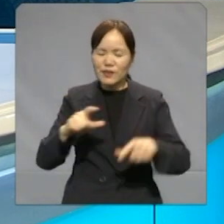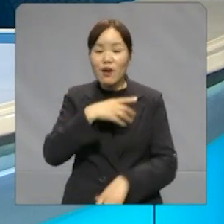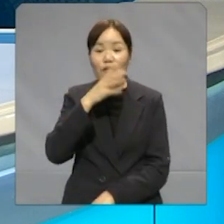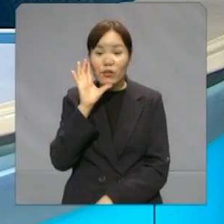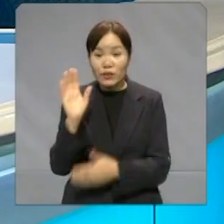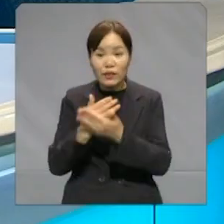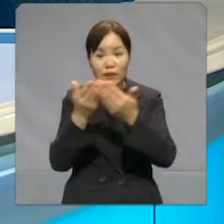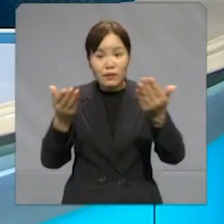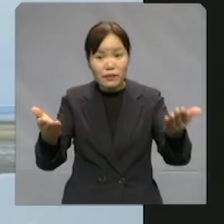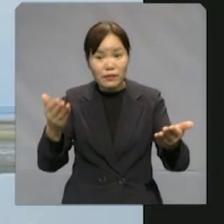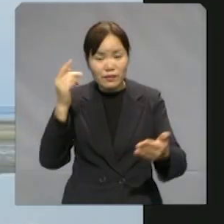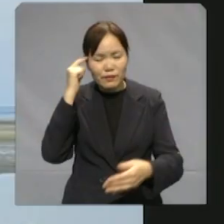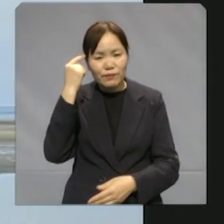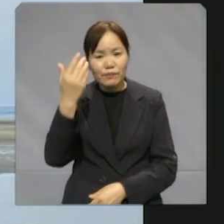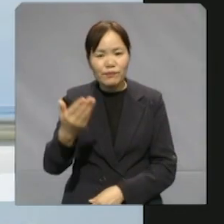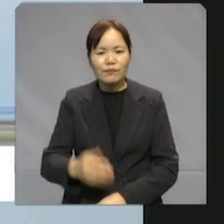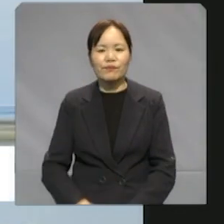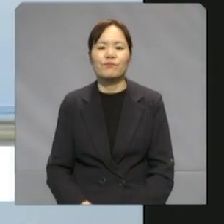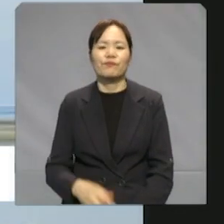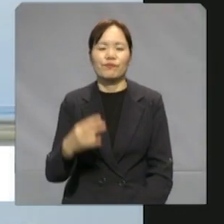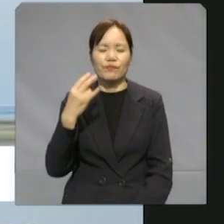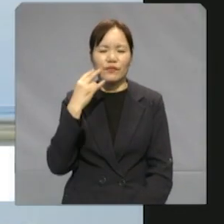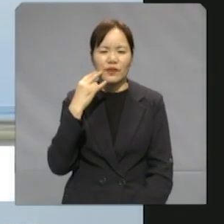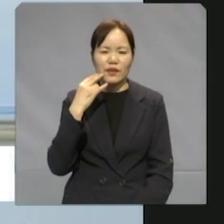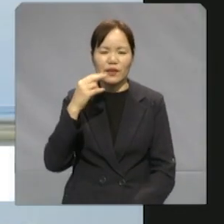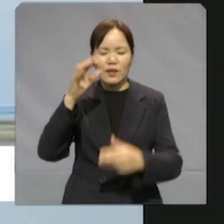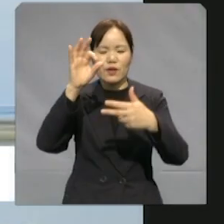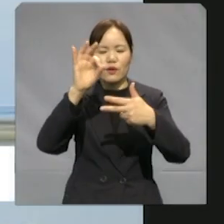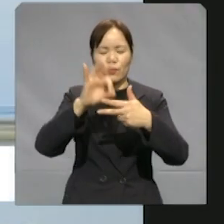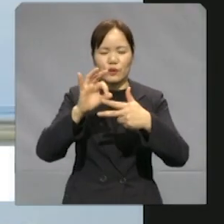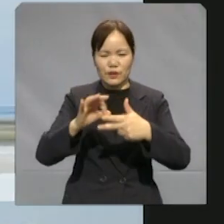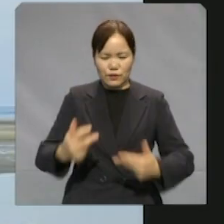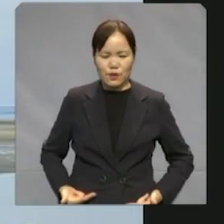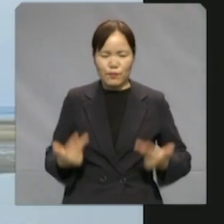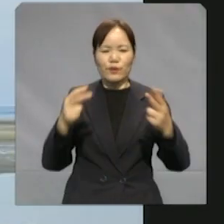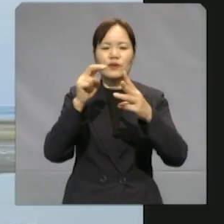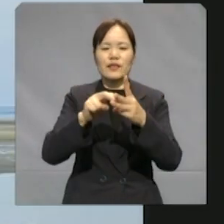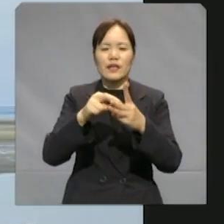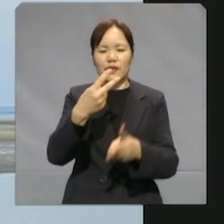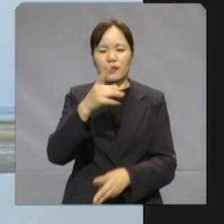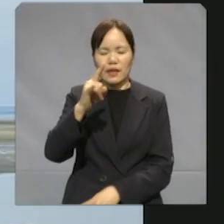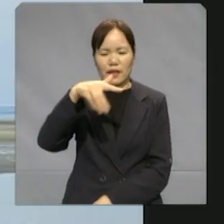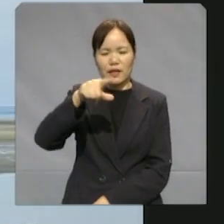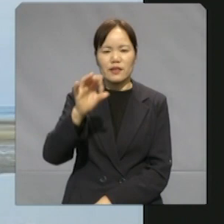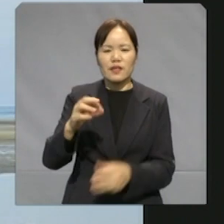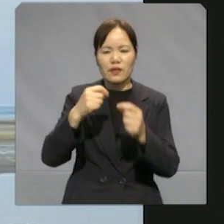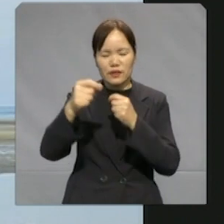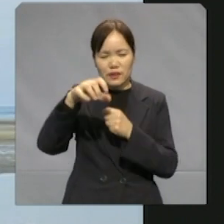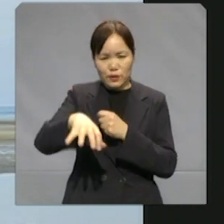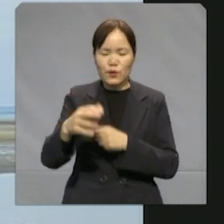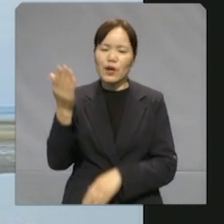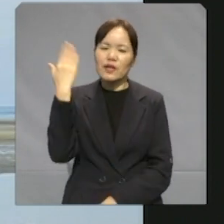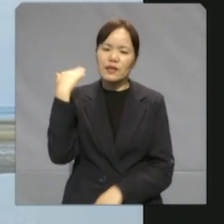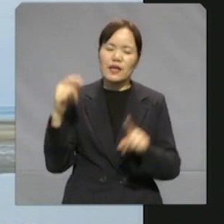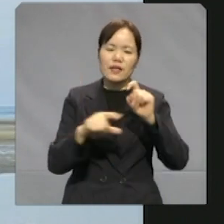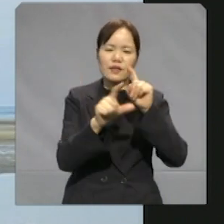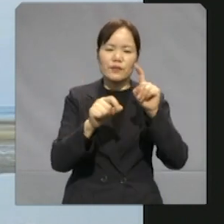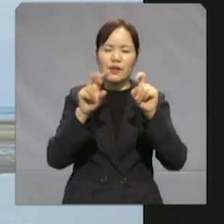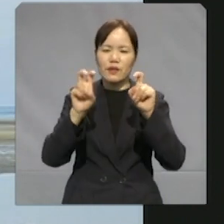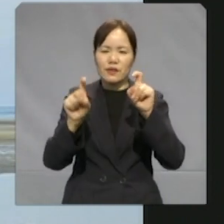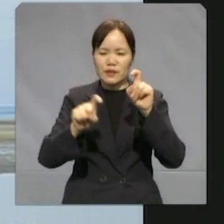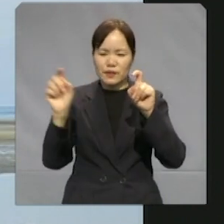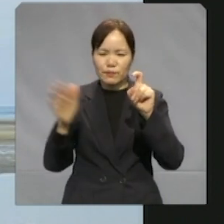나눠드렸다고요? 네, 옹진군 자원봉사센터 대청지소가 지난달 10일부터